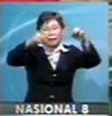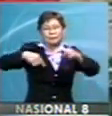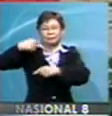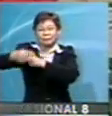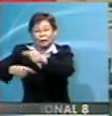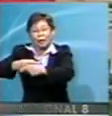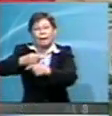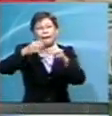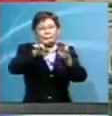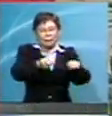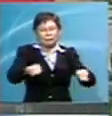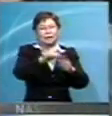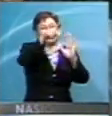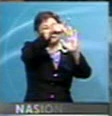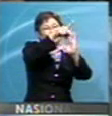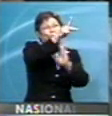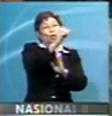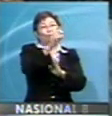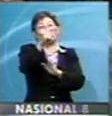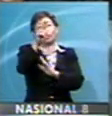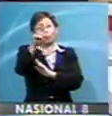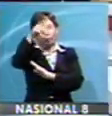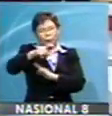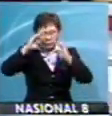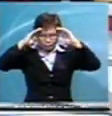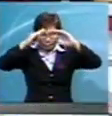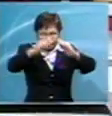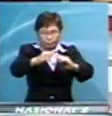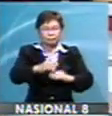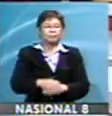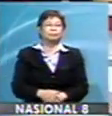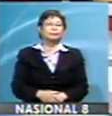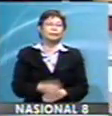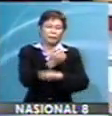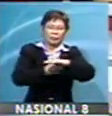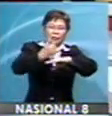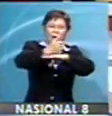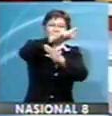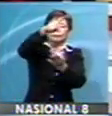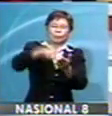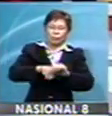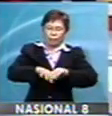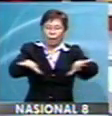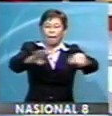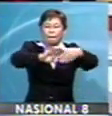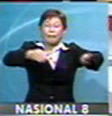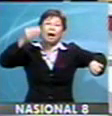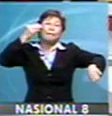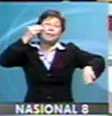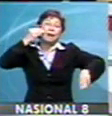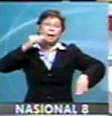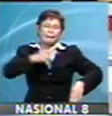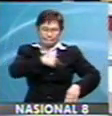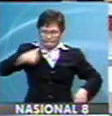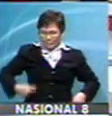kurikulum juga perlu diberi penekanan penubuhan pusat pengembangan bahasa Melayu di Beijing forign